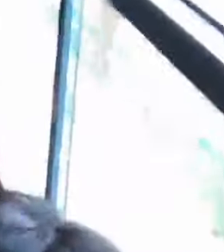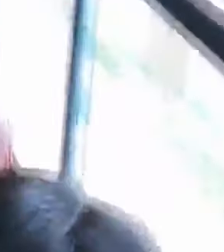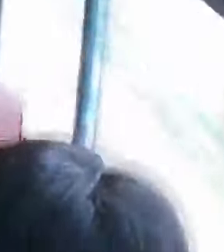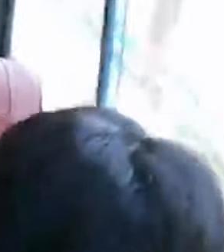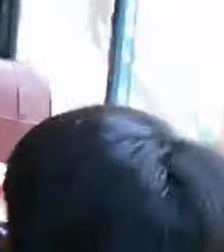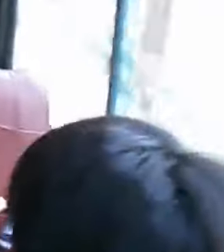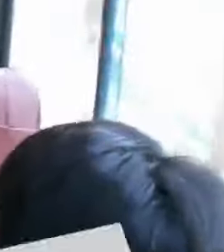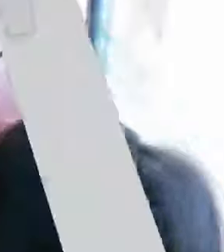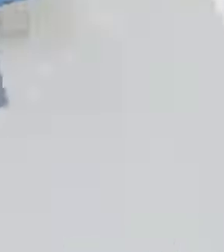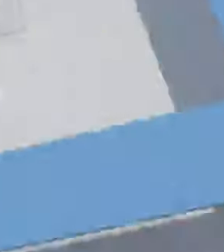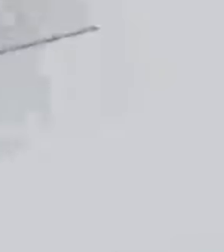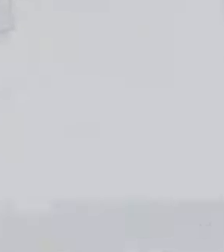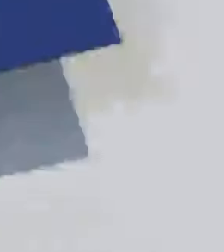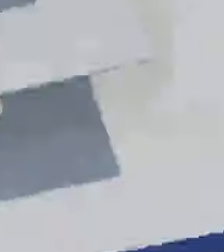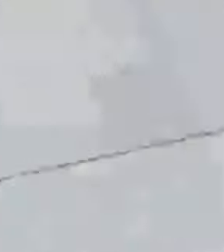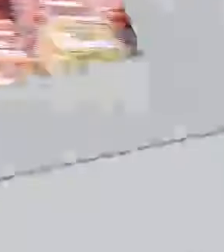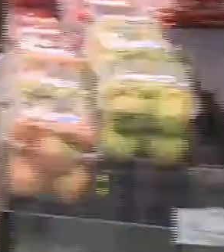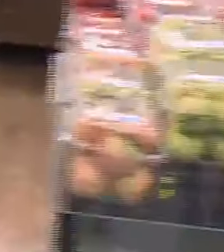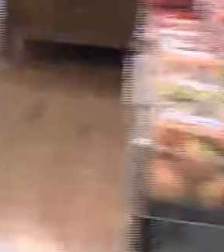있습니다.